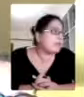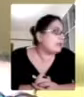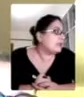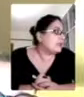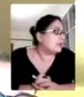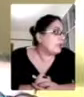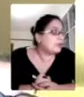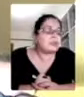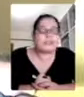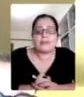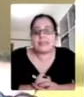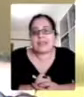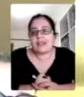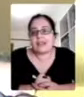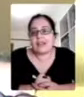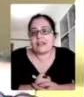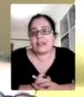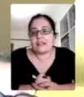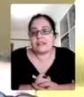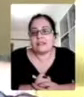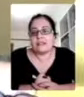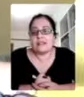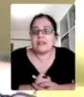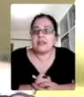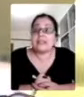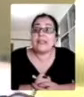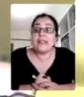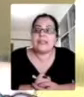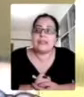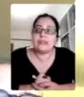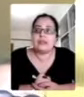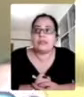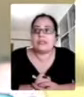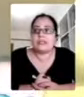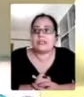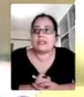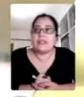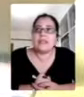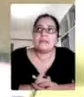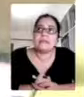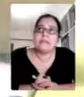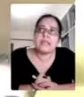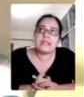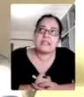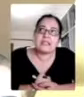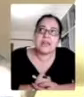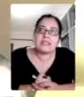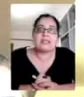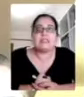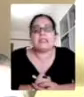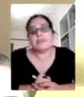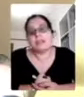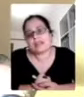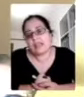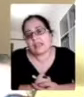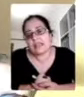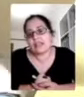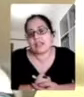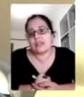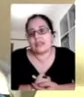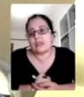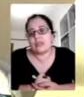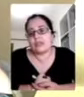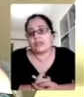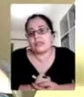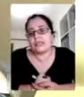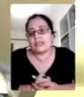verebilirim. Doldururken biraz daha farklı deneyerek bunu bulabilirsiniz. Birazcık daha sıkı ya da biraz daha